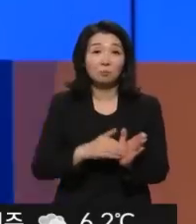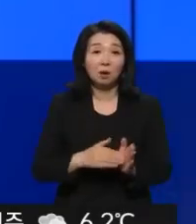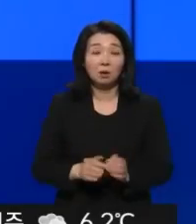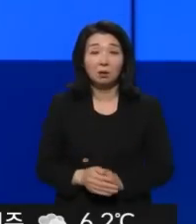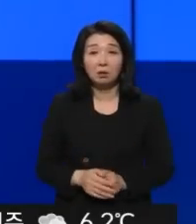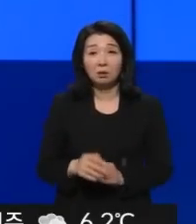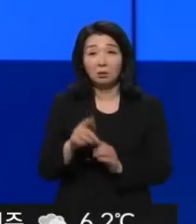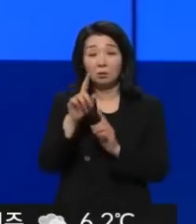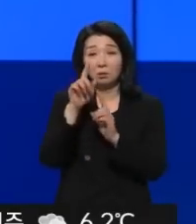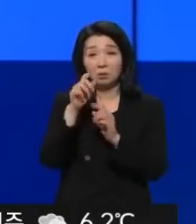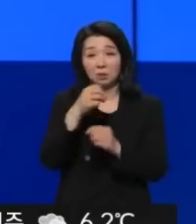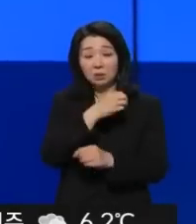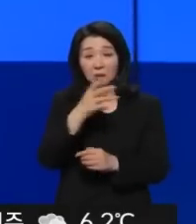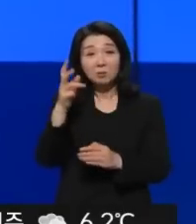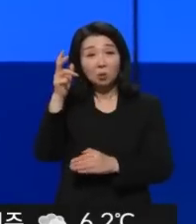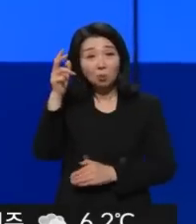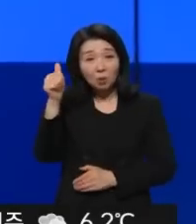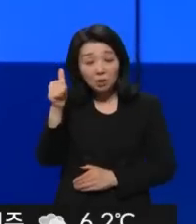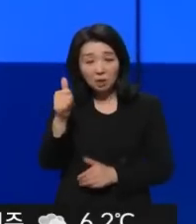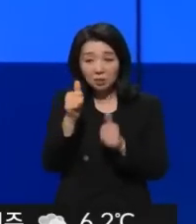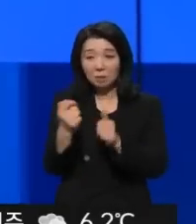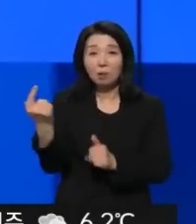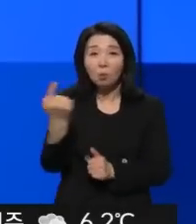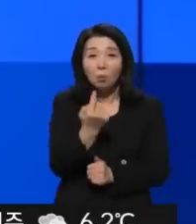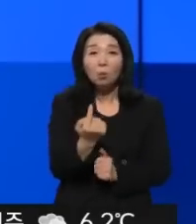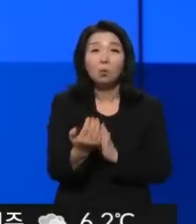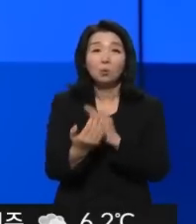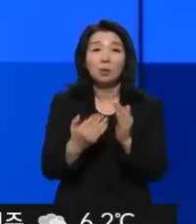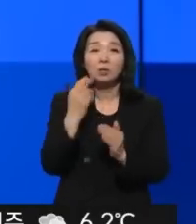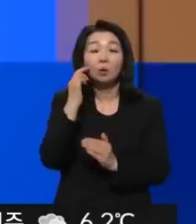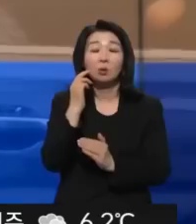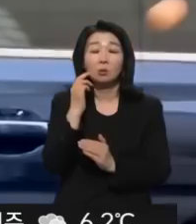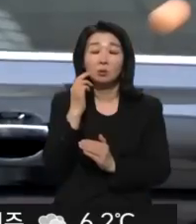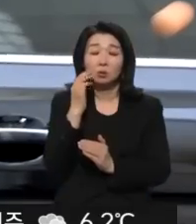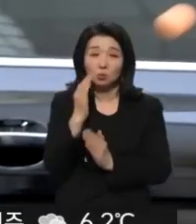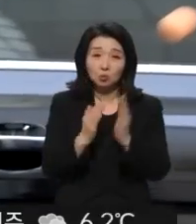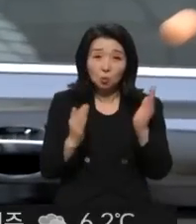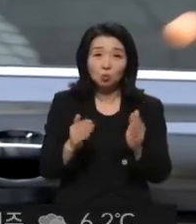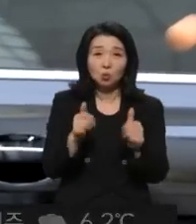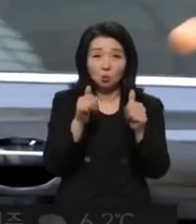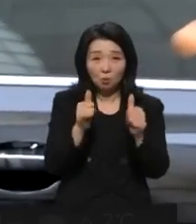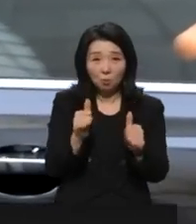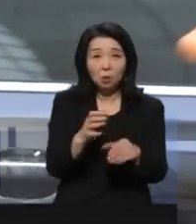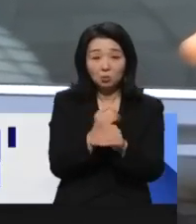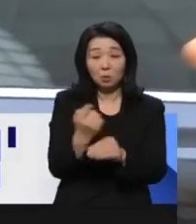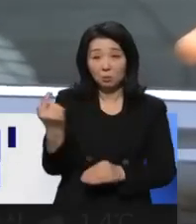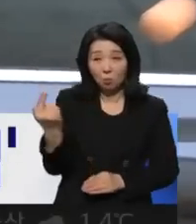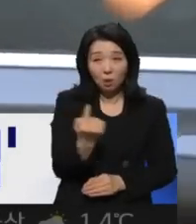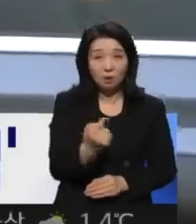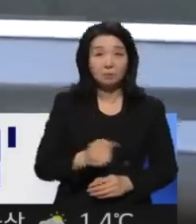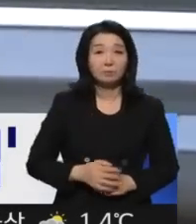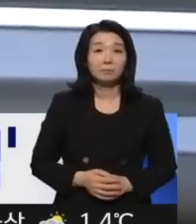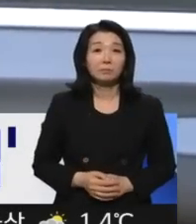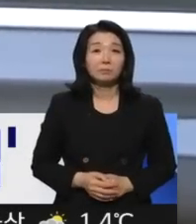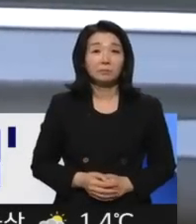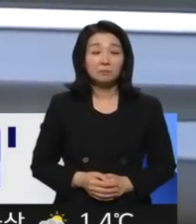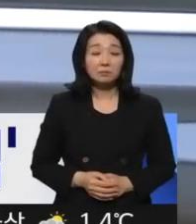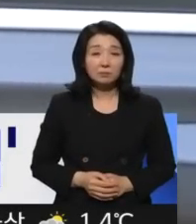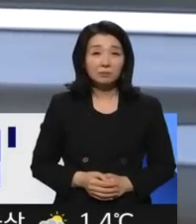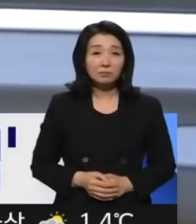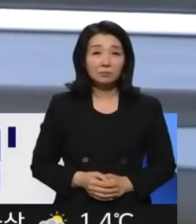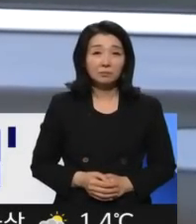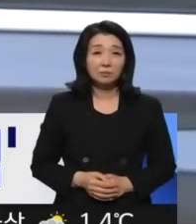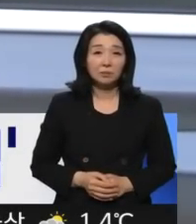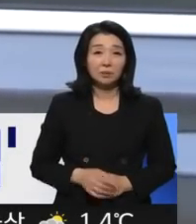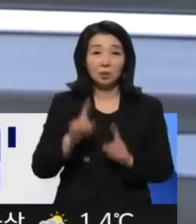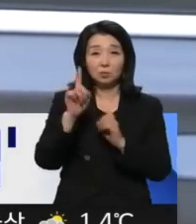회장이 오늘 오전 재판에 출석하기 위해서 서울 서초구 법원 종합청사 서문 앞에 모습을 드러냈는데요. 이 회장이 차에서